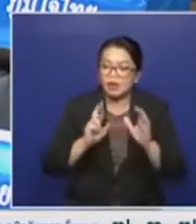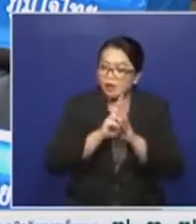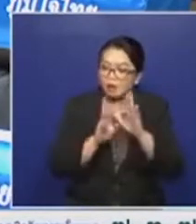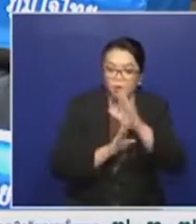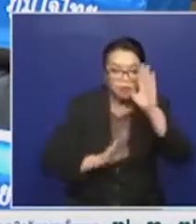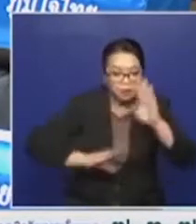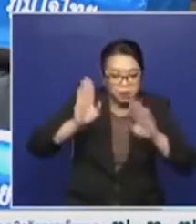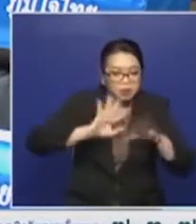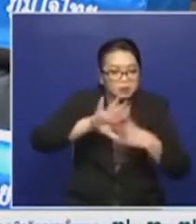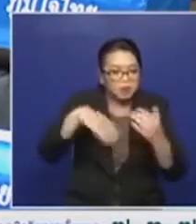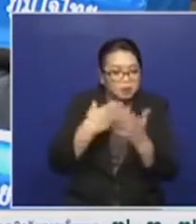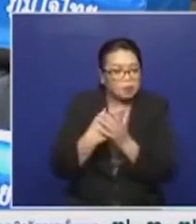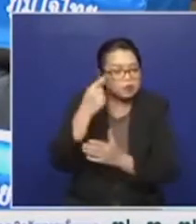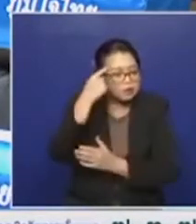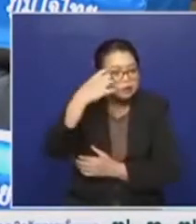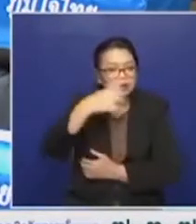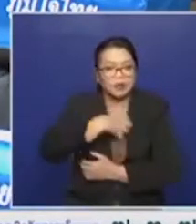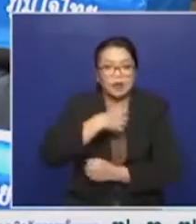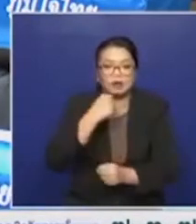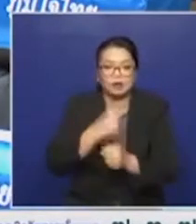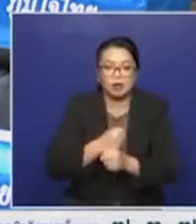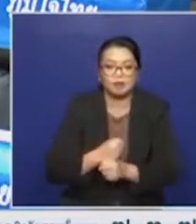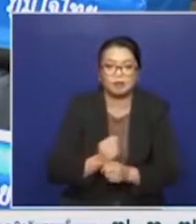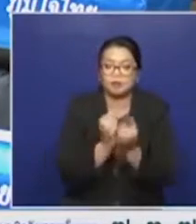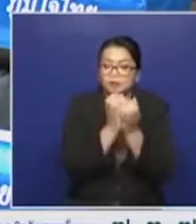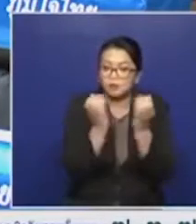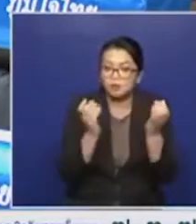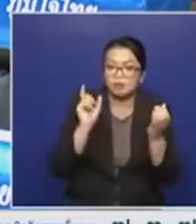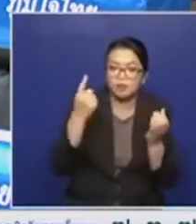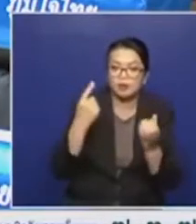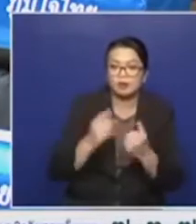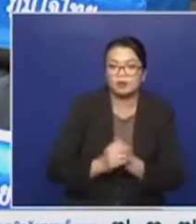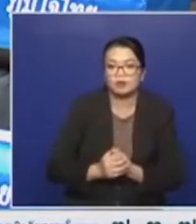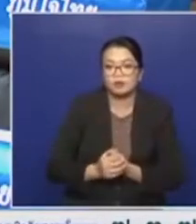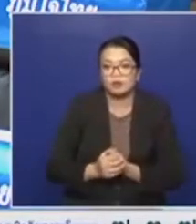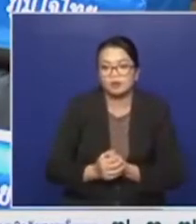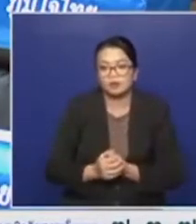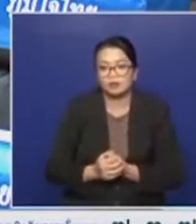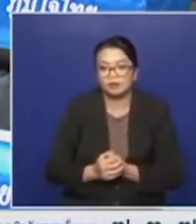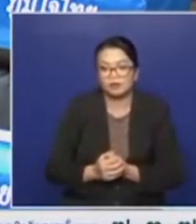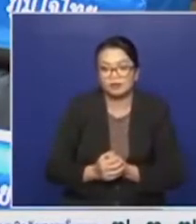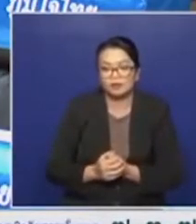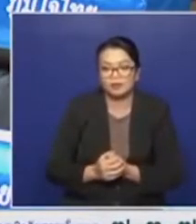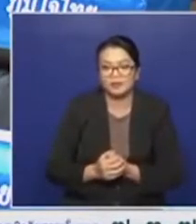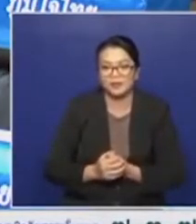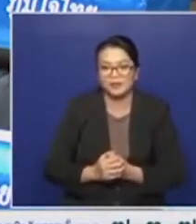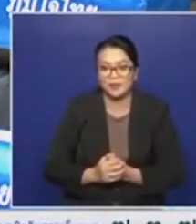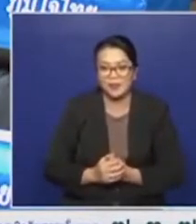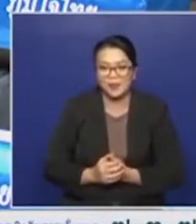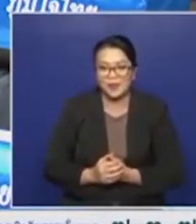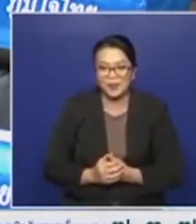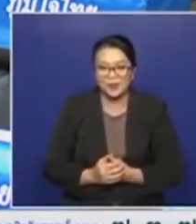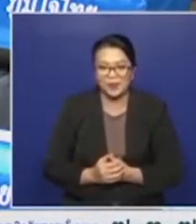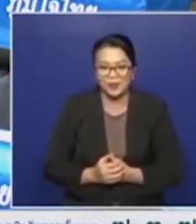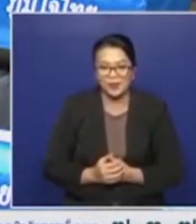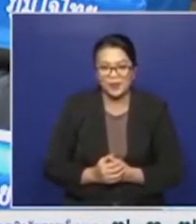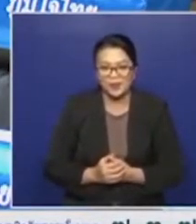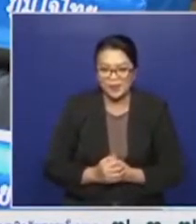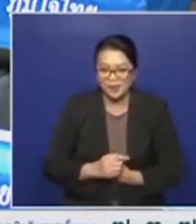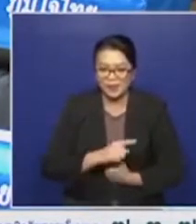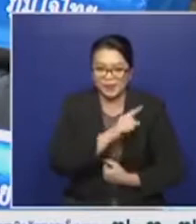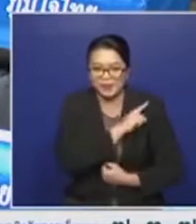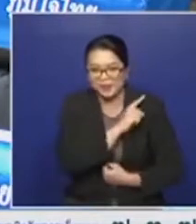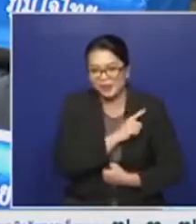ประชาธิปไตยที่เราฝังที่รัฐธรรมนูญฉบับใหม่ที่จะทำขึ้นจะต้องทำให้บังเกิดก็ได้ภารกิจของศ.